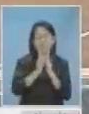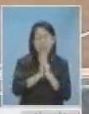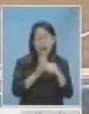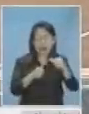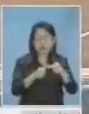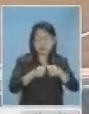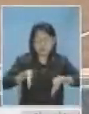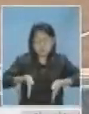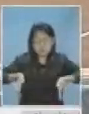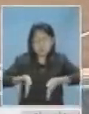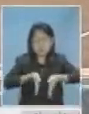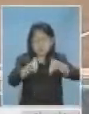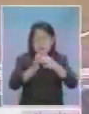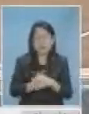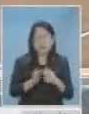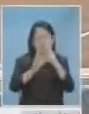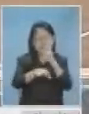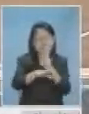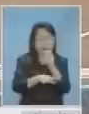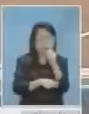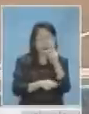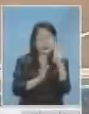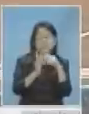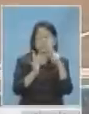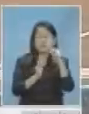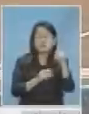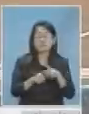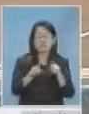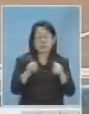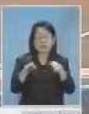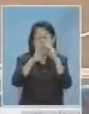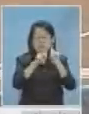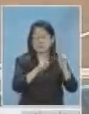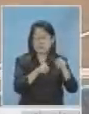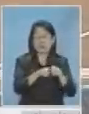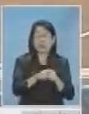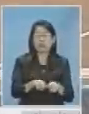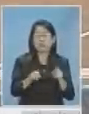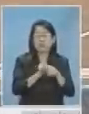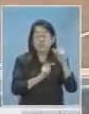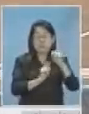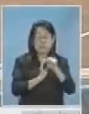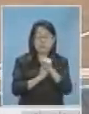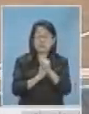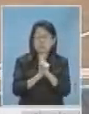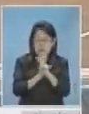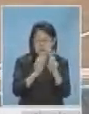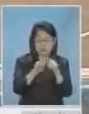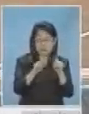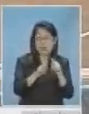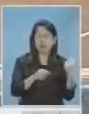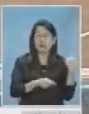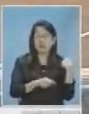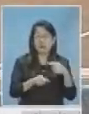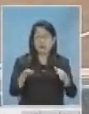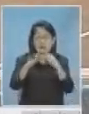ภิวันยังจำได้ใช่ไหมครับเราพูดถึงพระพุทธบาทสระบุรีนะครับที่มันทรุดแล้วครับแต่ไม่มีงบประมาณครับอยู่จังหวัดสระบุรีนะครับ